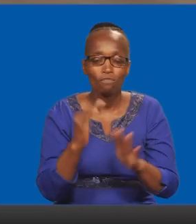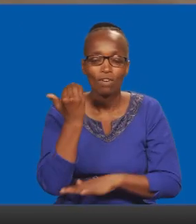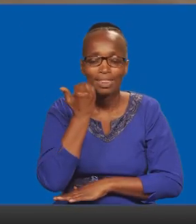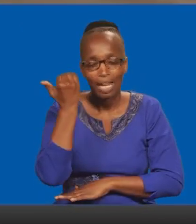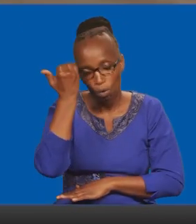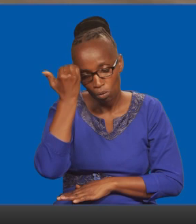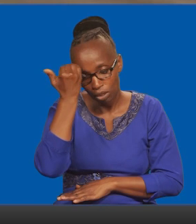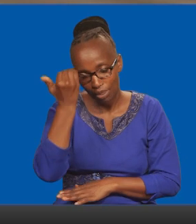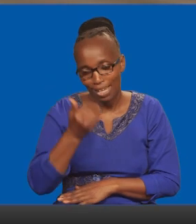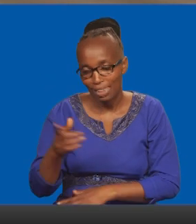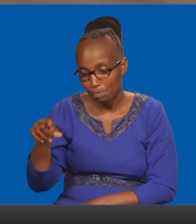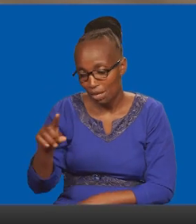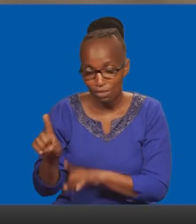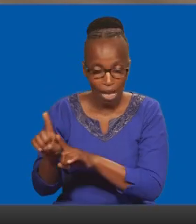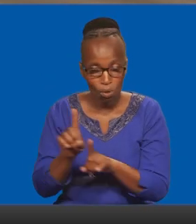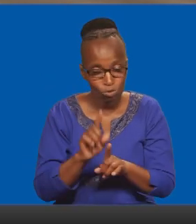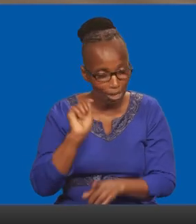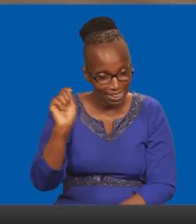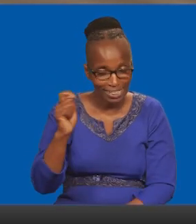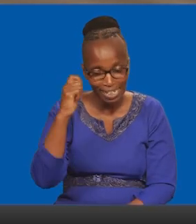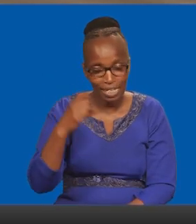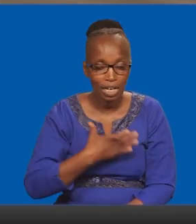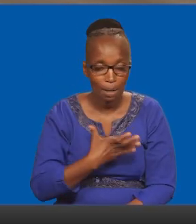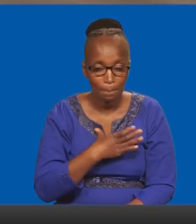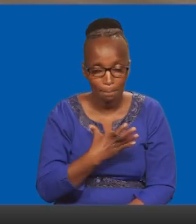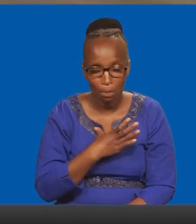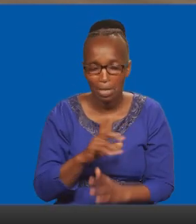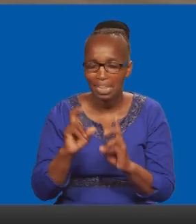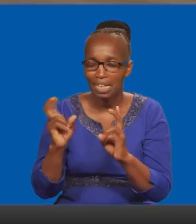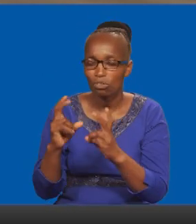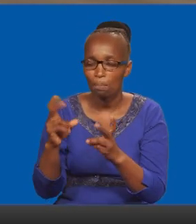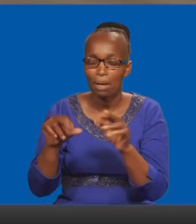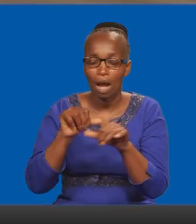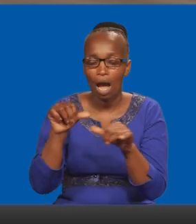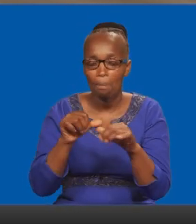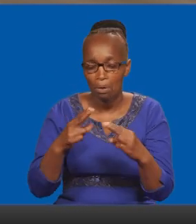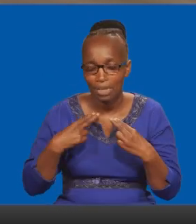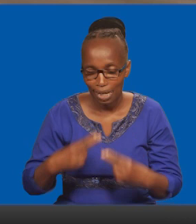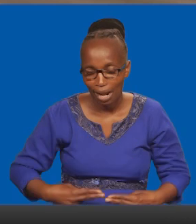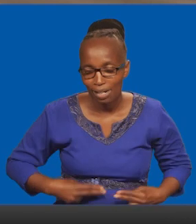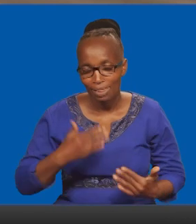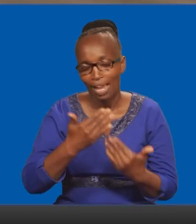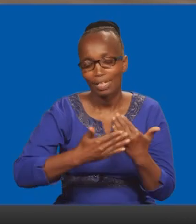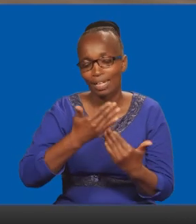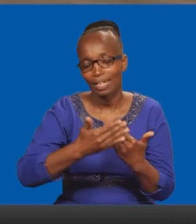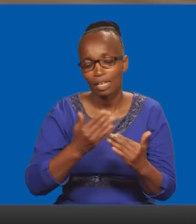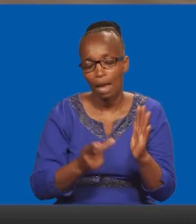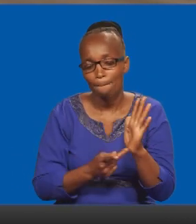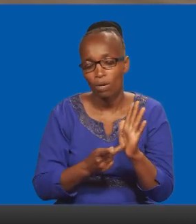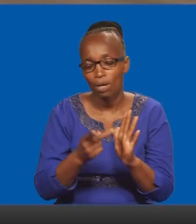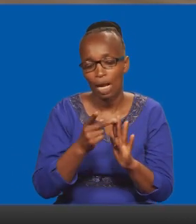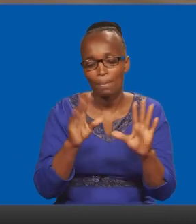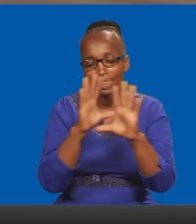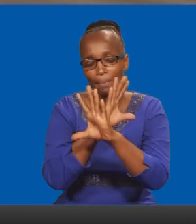wasimamizi wa mahakama, majudges wetu and magistrate, wa kwamba pia hao ni wa Kenya. Mambo ya healthcare